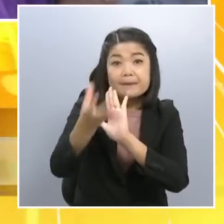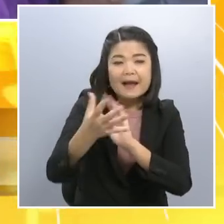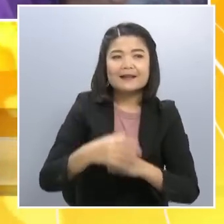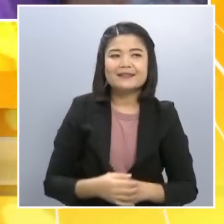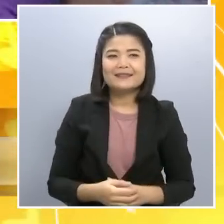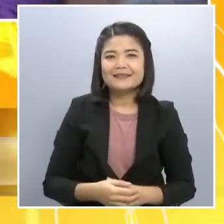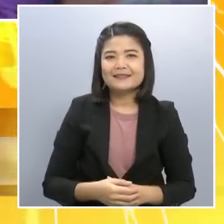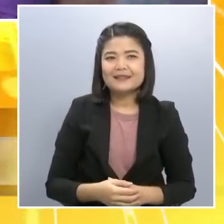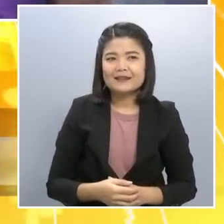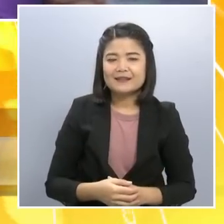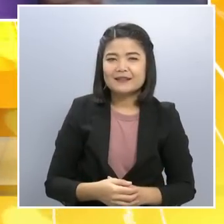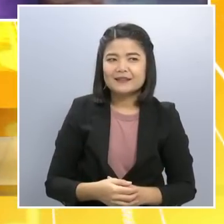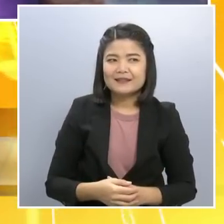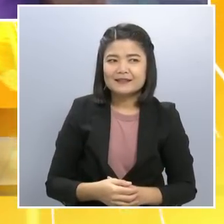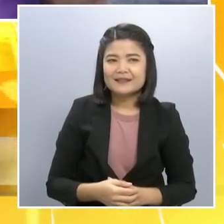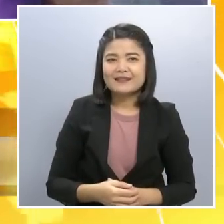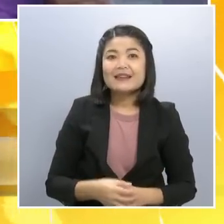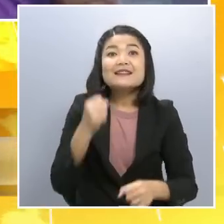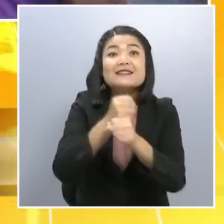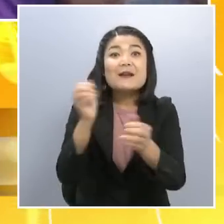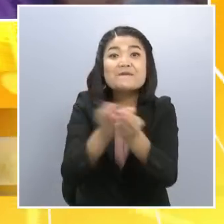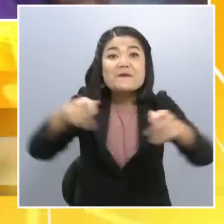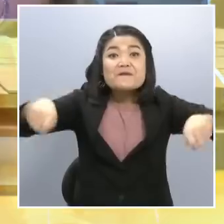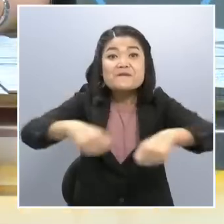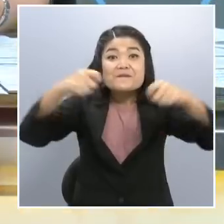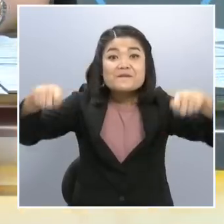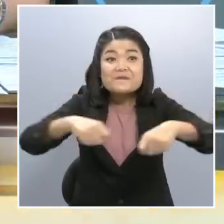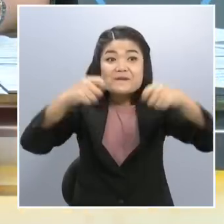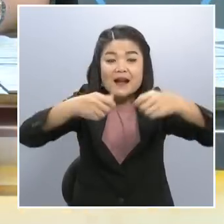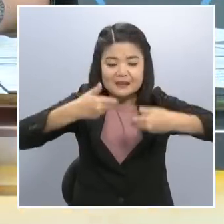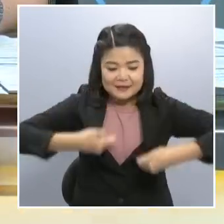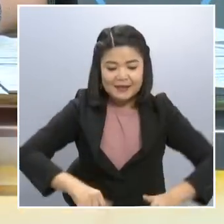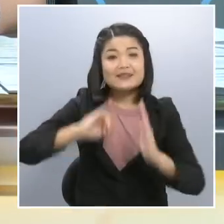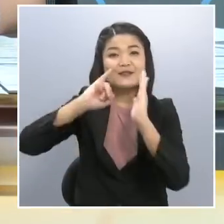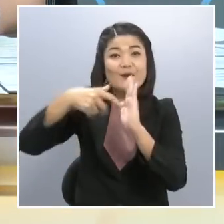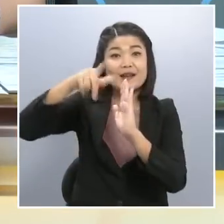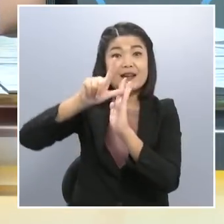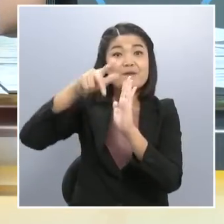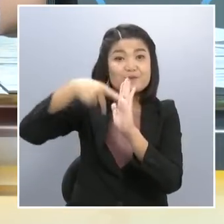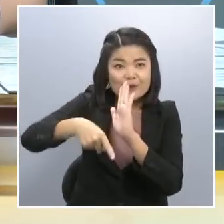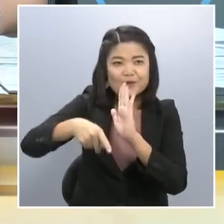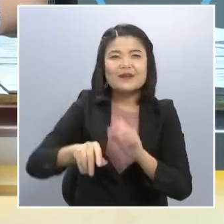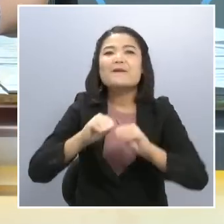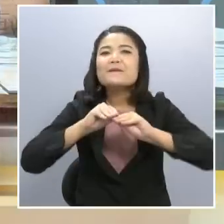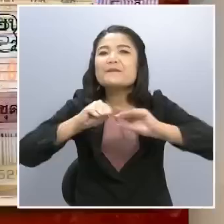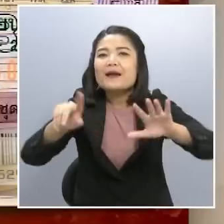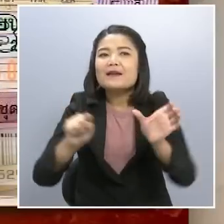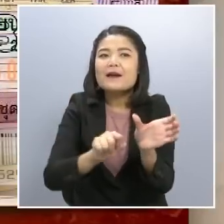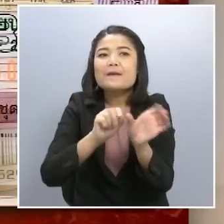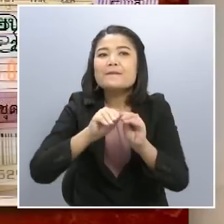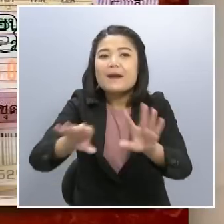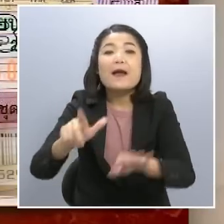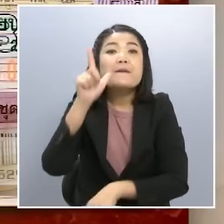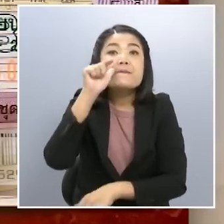โอปลาคุกกิ้ง ค่ะ ซึ่งเป็นลูกหลานเจ้าแม่จามเทวีชาวลำพูน ใช่ค่ะโพสต์เหมือนกันค่ะบอกว่าแม่ถูกหวย